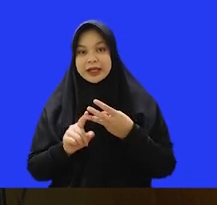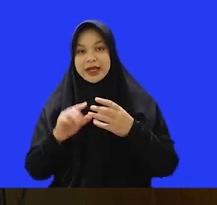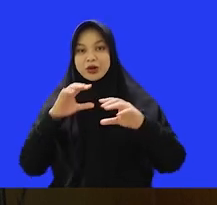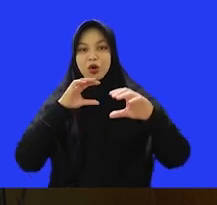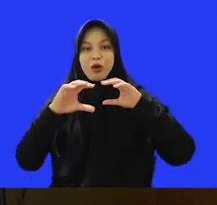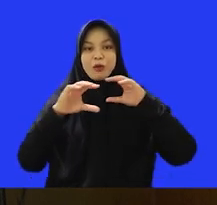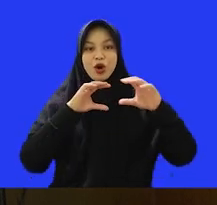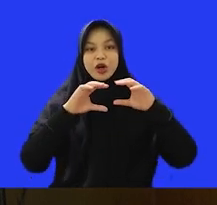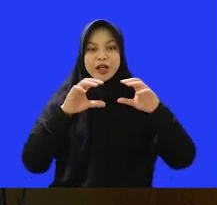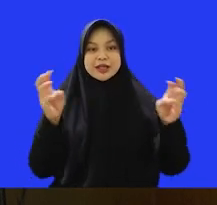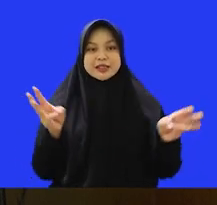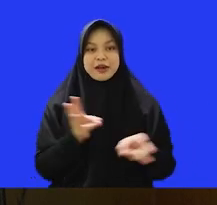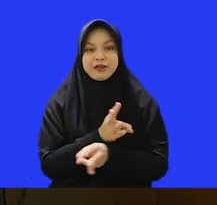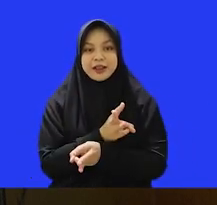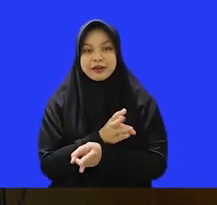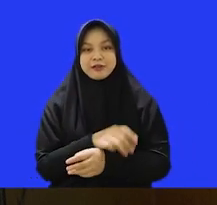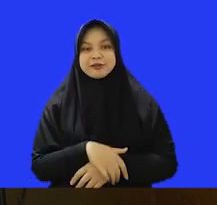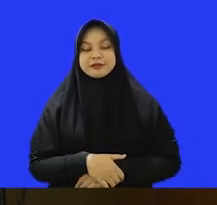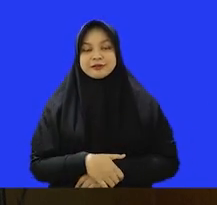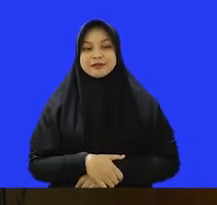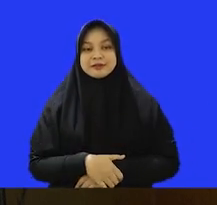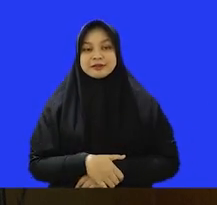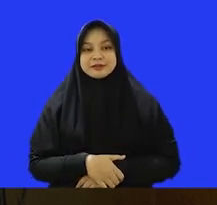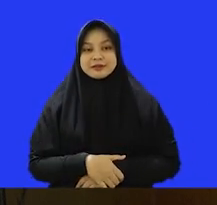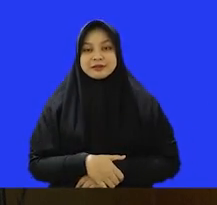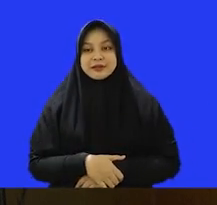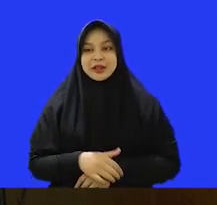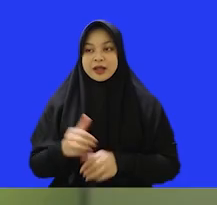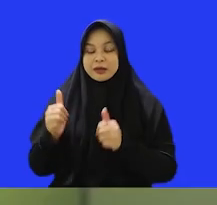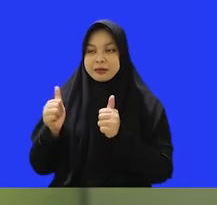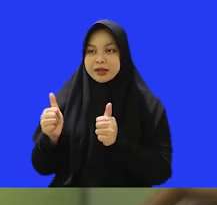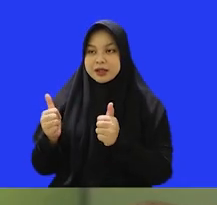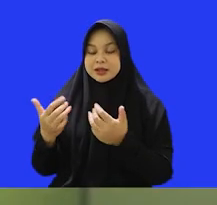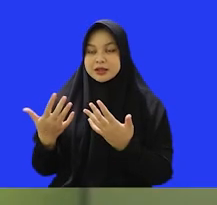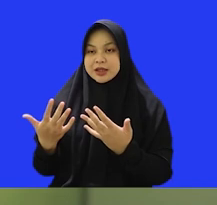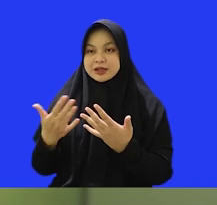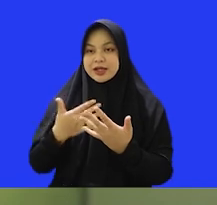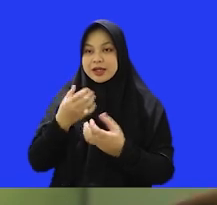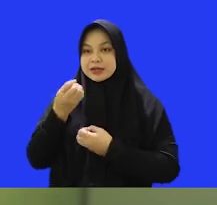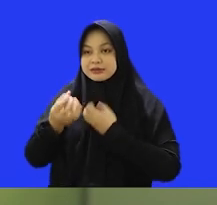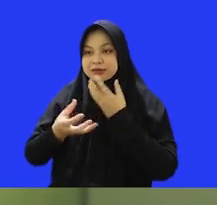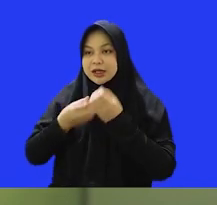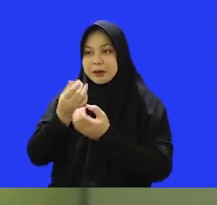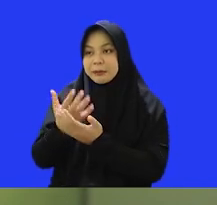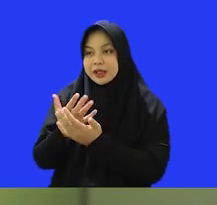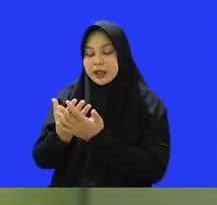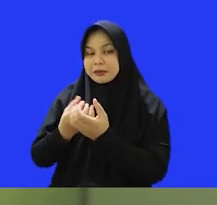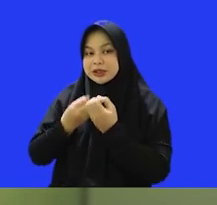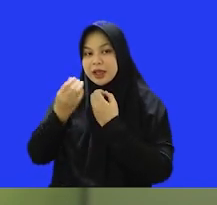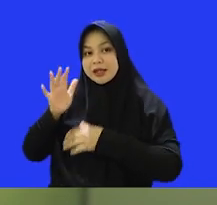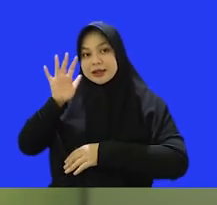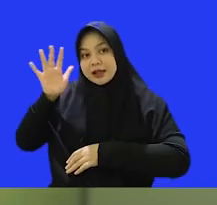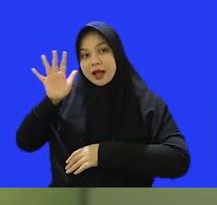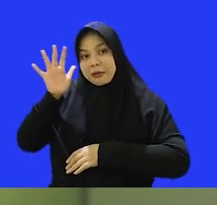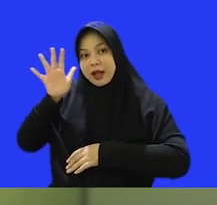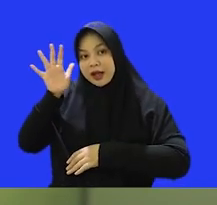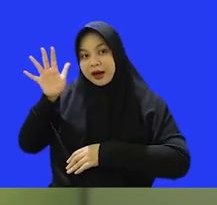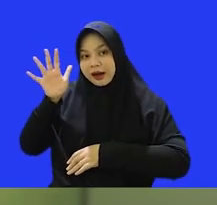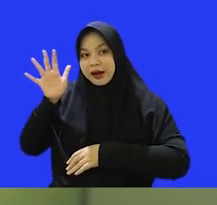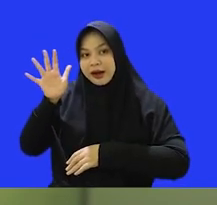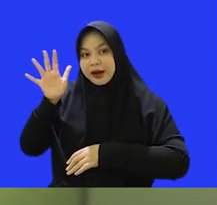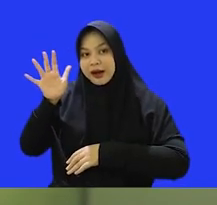Yang ketiga adalah komunikasi yang efektif. Bisa saya diuraikan, Mbak, atau